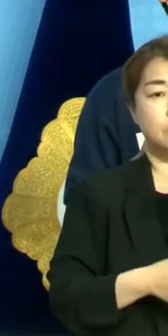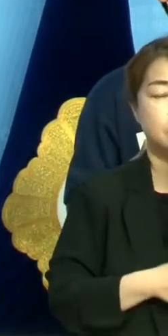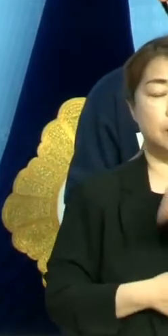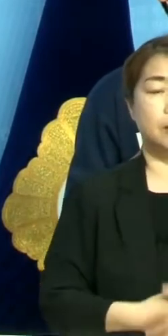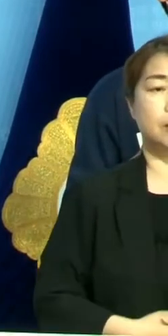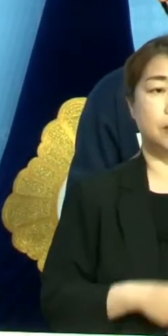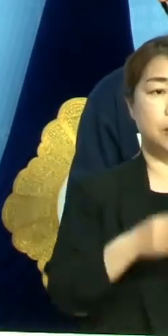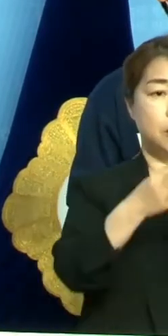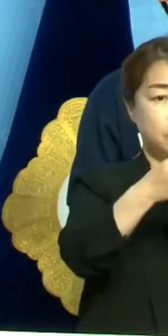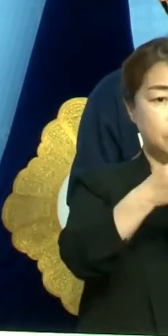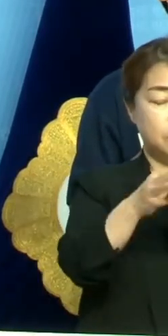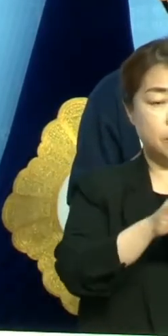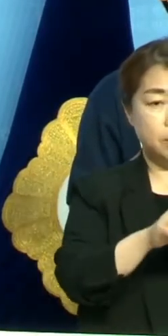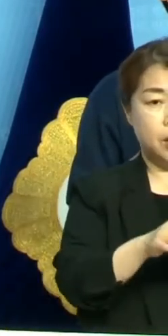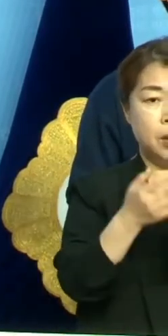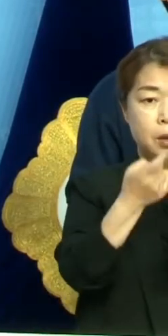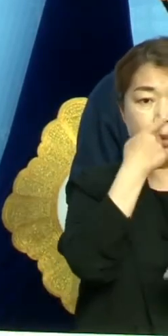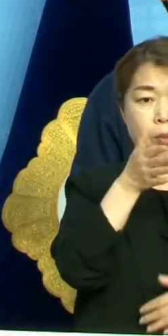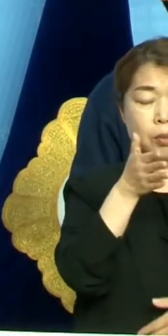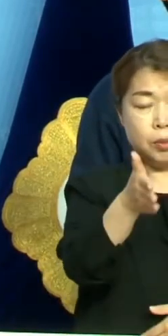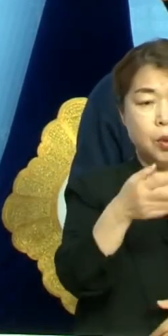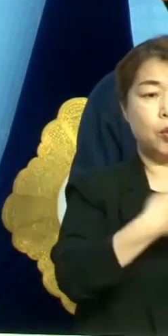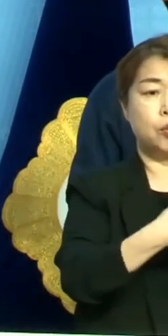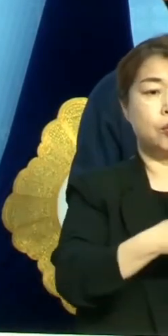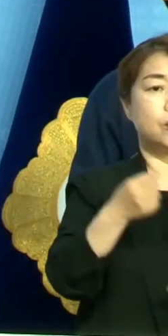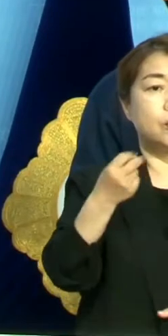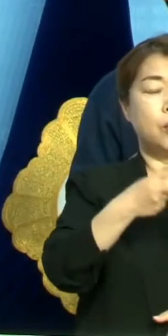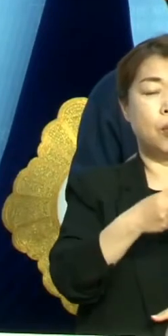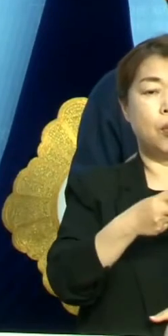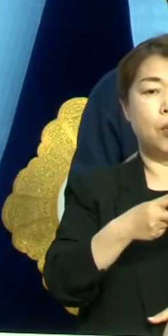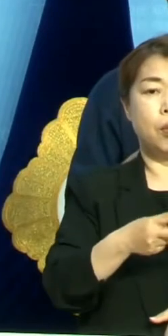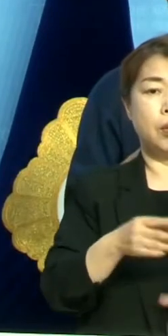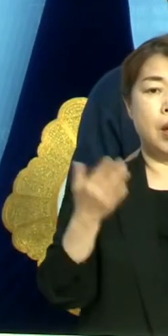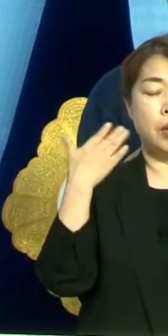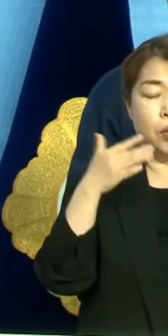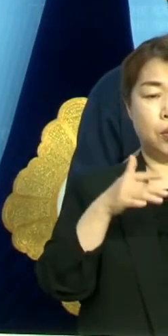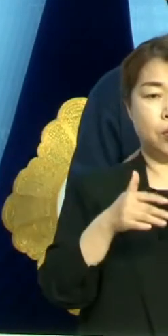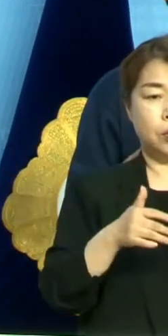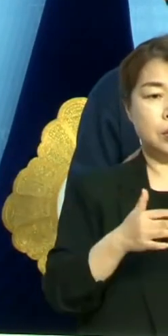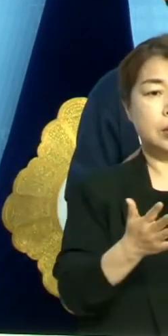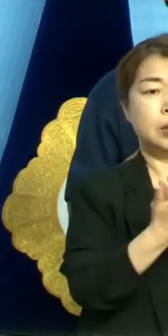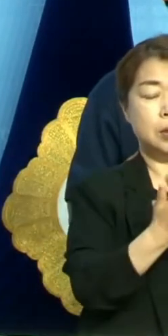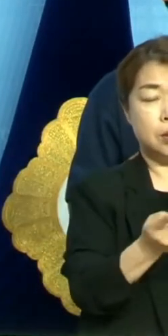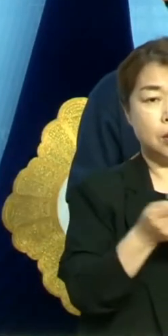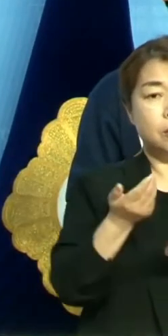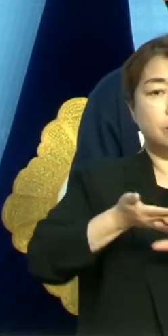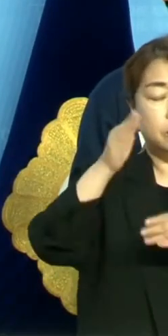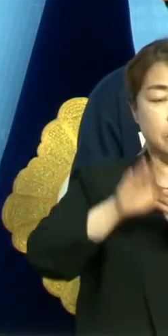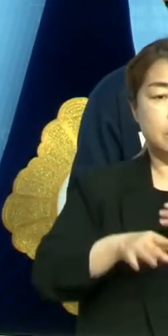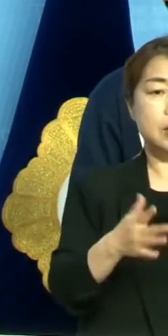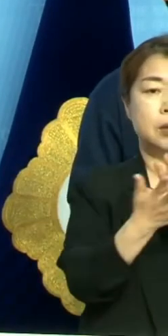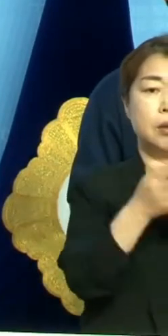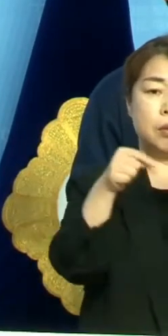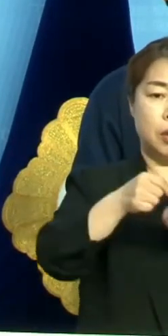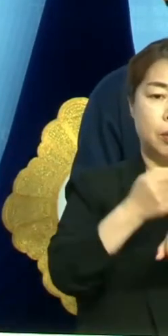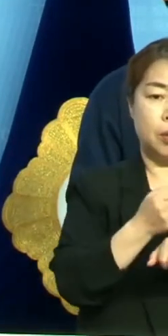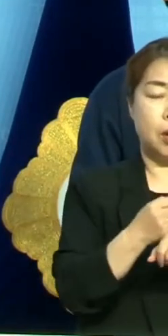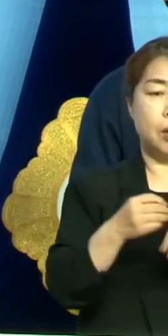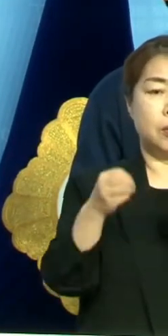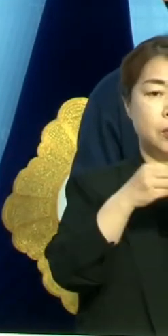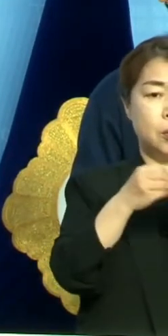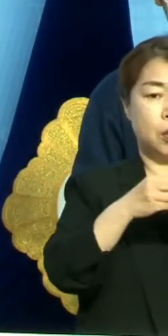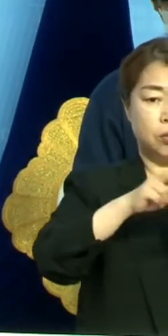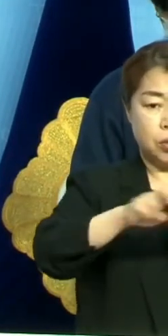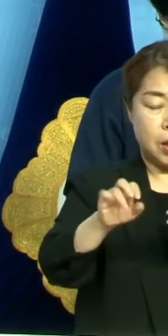세번째는 전공 교수 혹은 구성 학교 구성원이 직접 학생과 면담을 하거나 전화 문자를